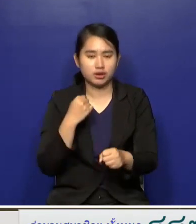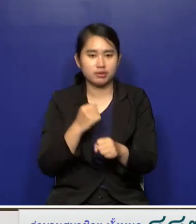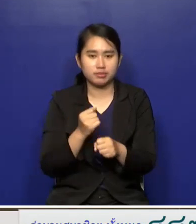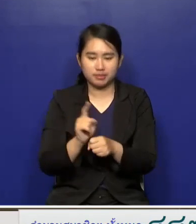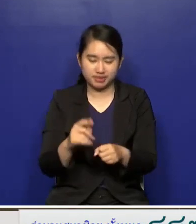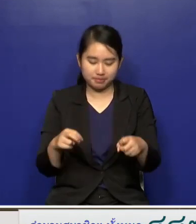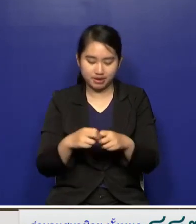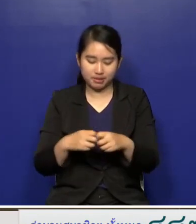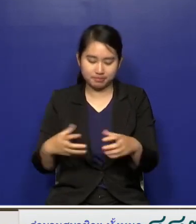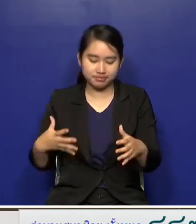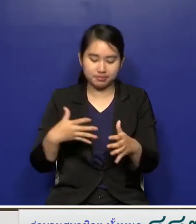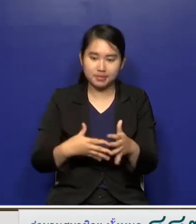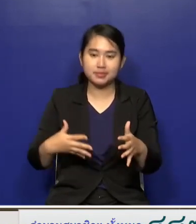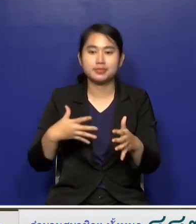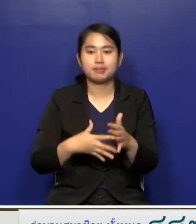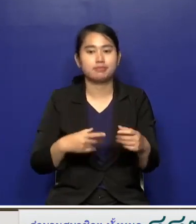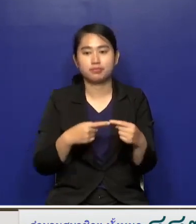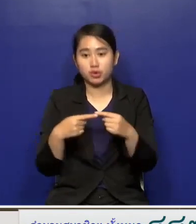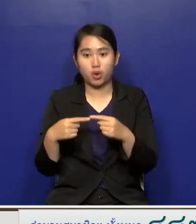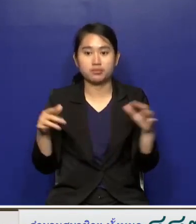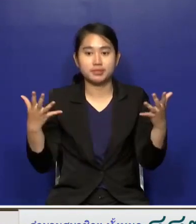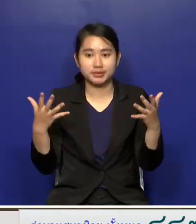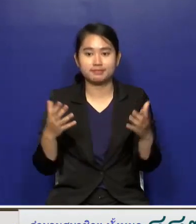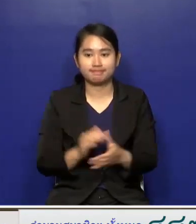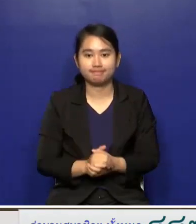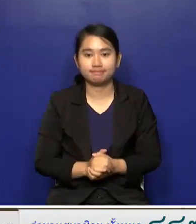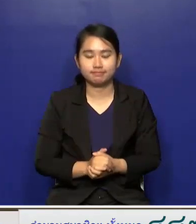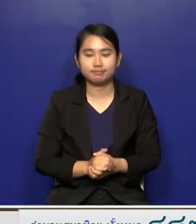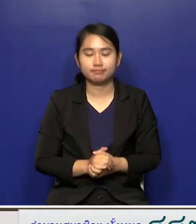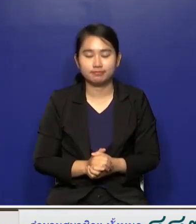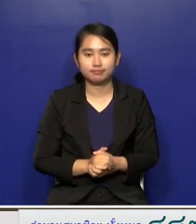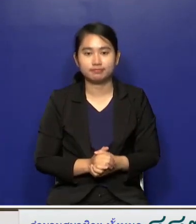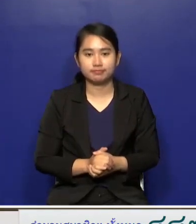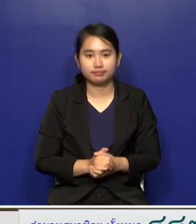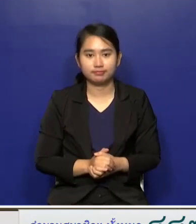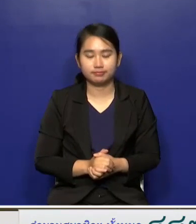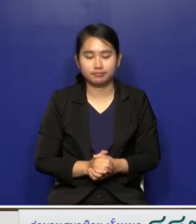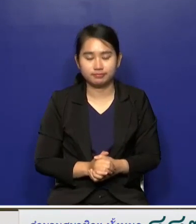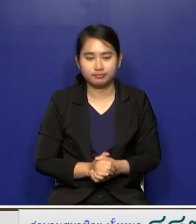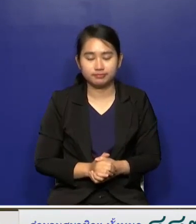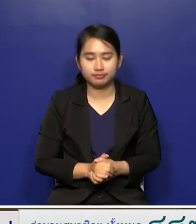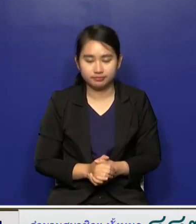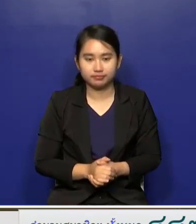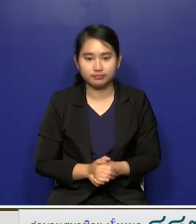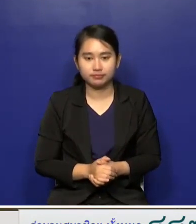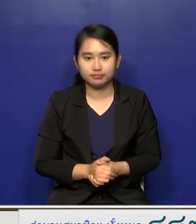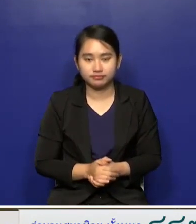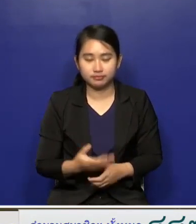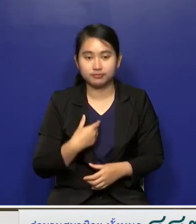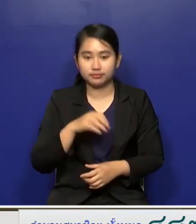ชะงักและก็ไม่ต่อเนื่องอย่างที่ผมกล่าวแล้วแล้วก็มีข้อจำกัดอยากจะเรียนประธาน